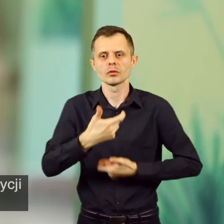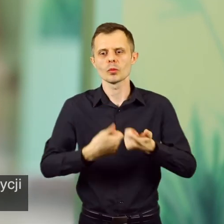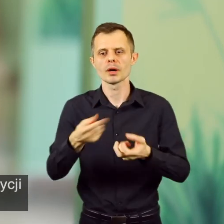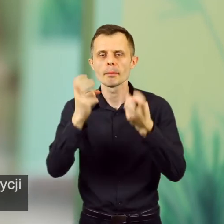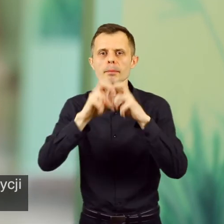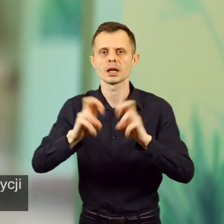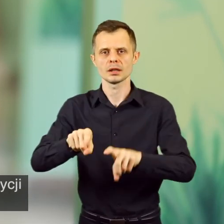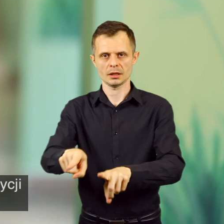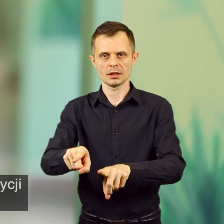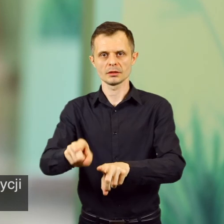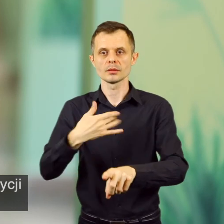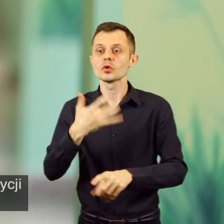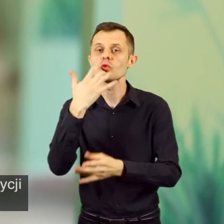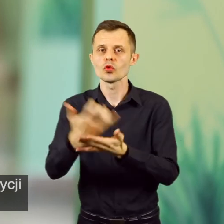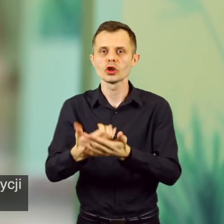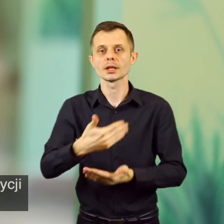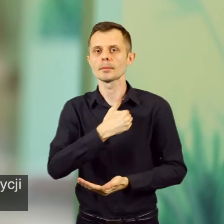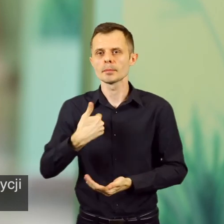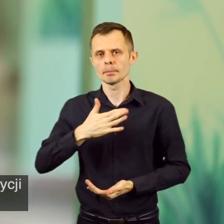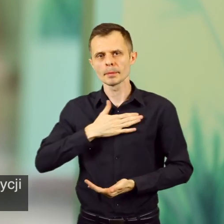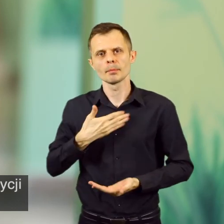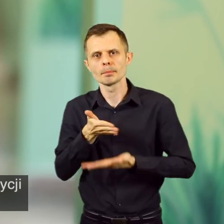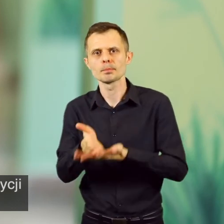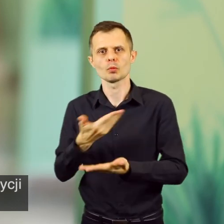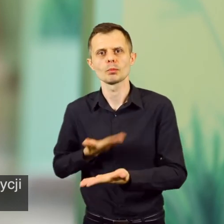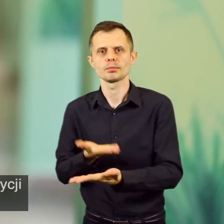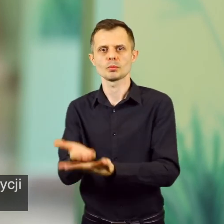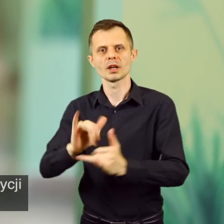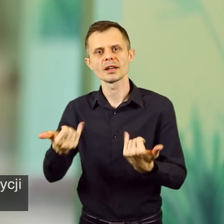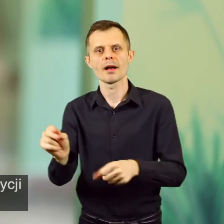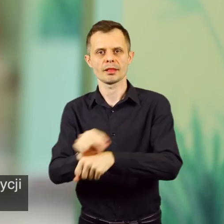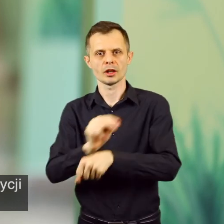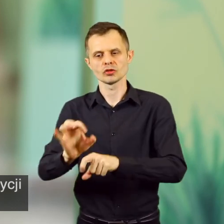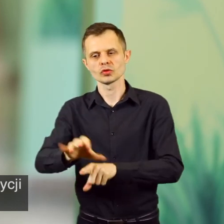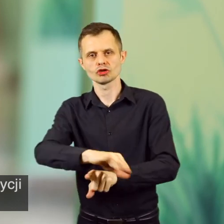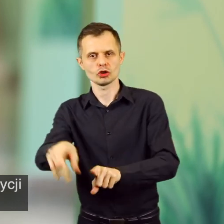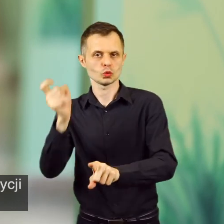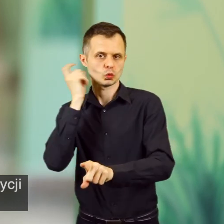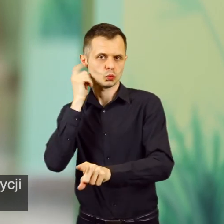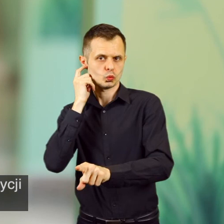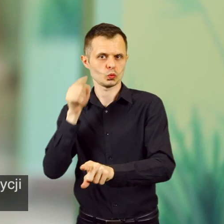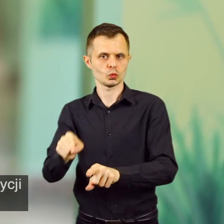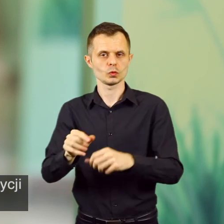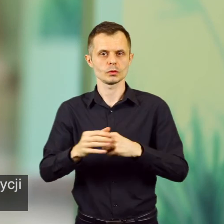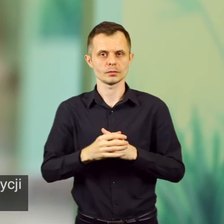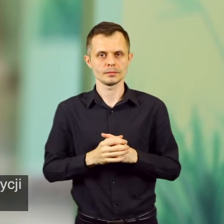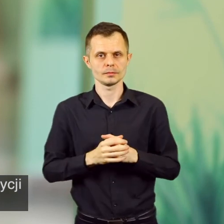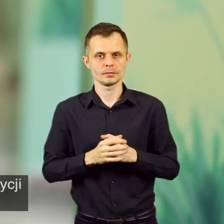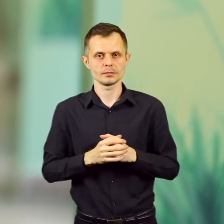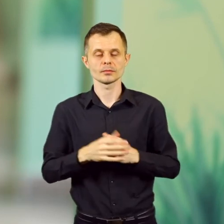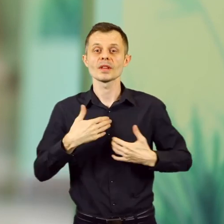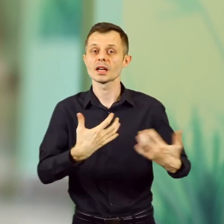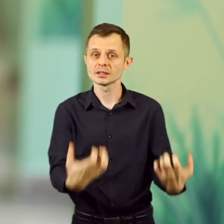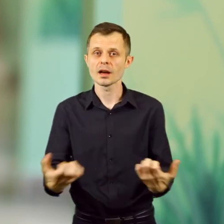i skorzystali z naszych propozycji terapii i leczenia narządu słuchu, jeżeli takie zostaną